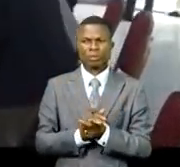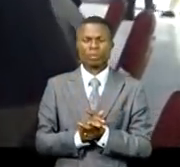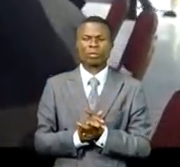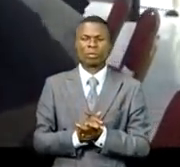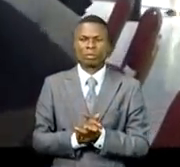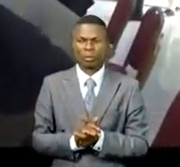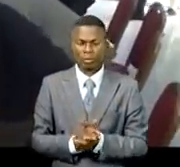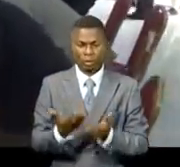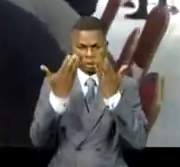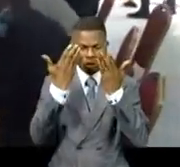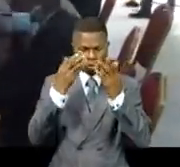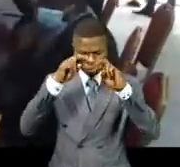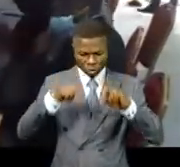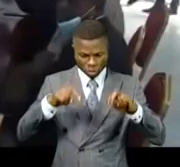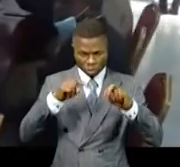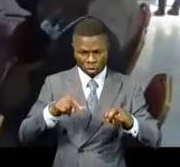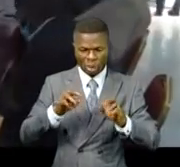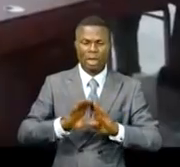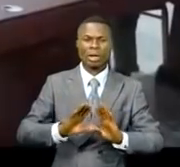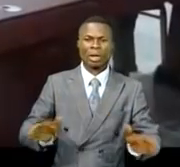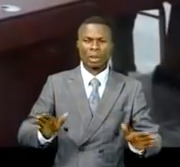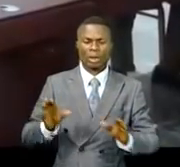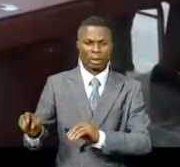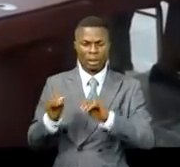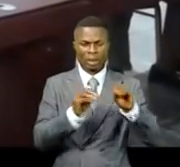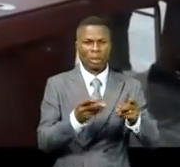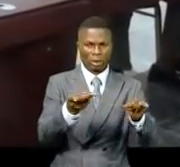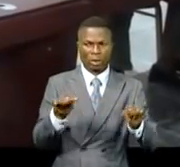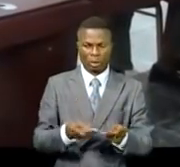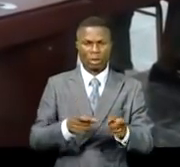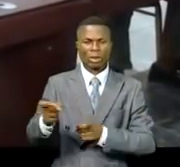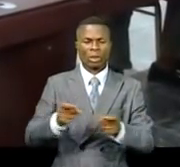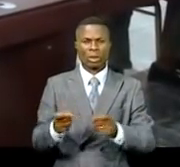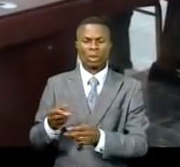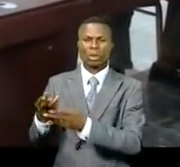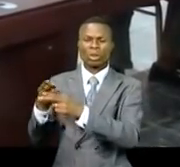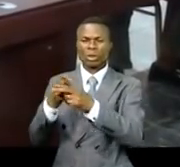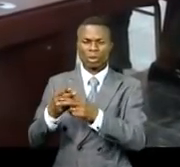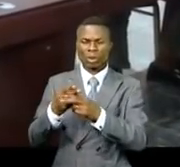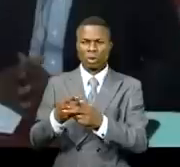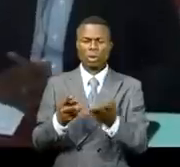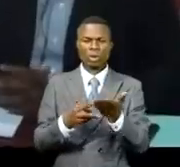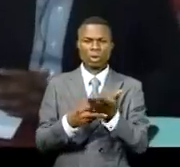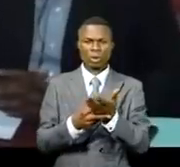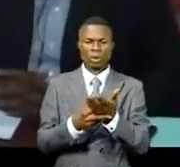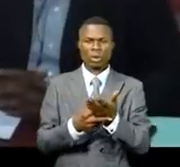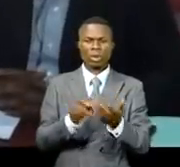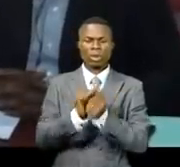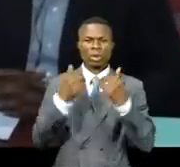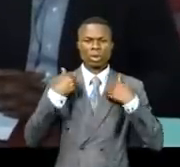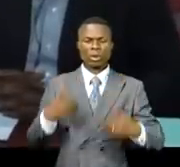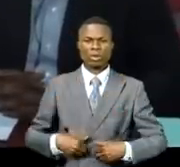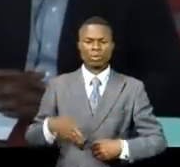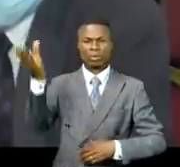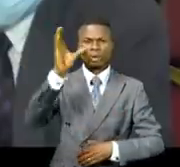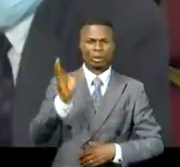pouvant permettre à vérifier la fiabilité de la mise en place d'un régime d'assurance médicale obligatoire et volontaire dans le Congo